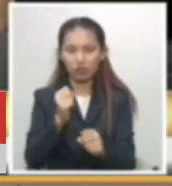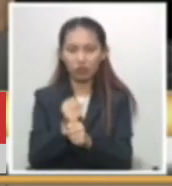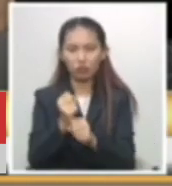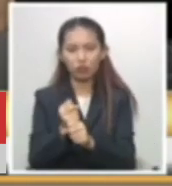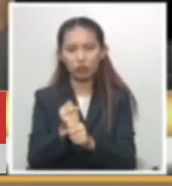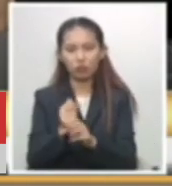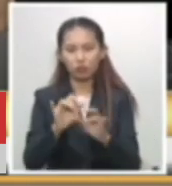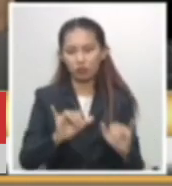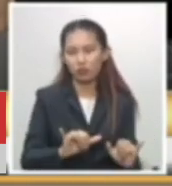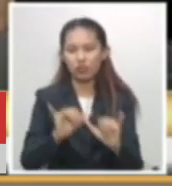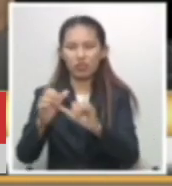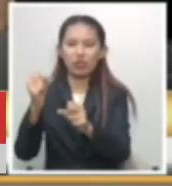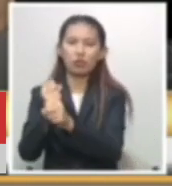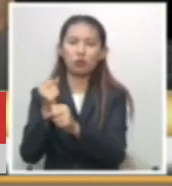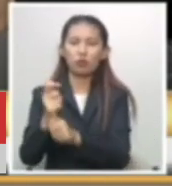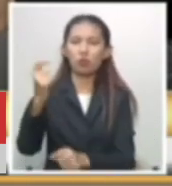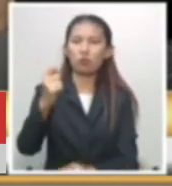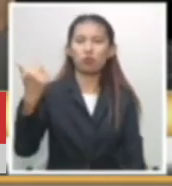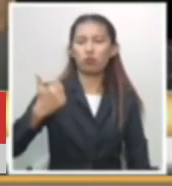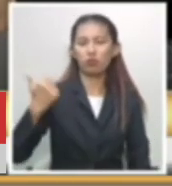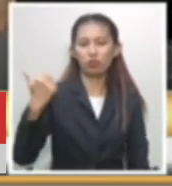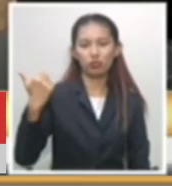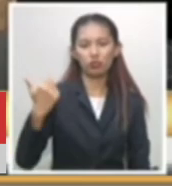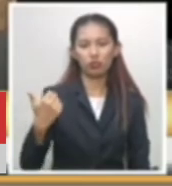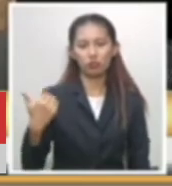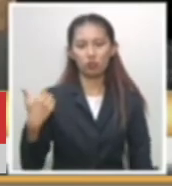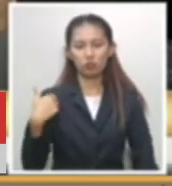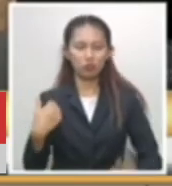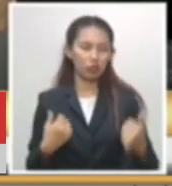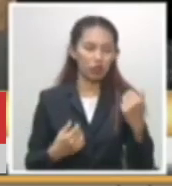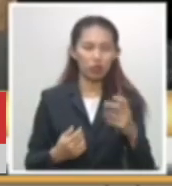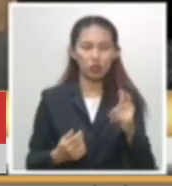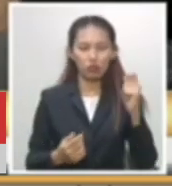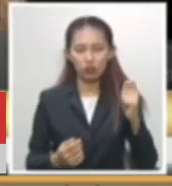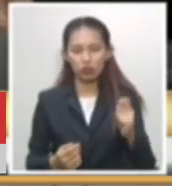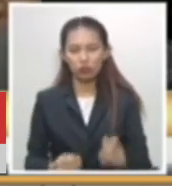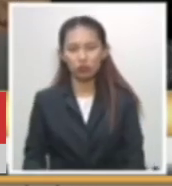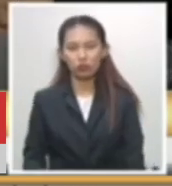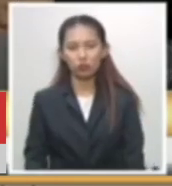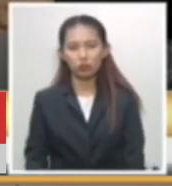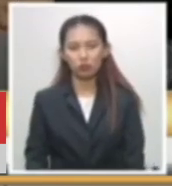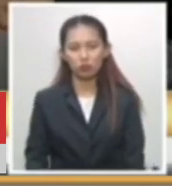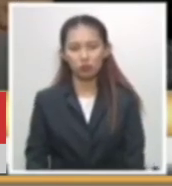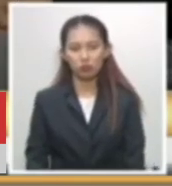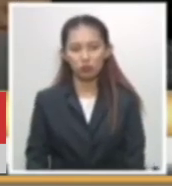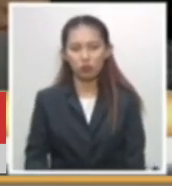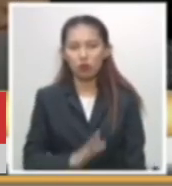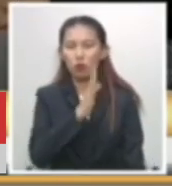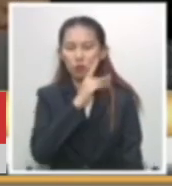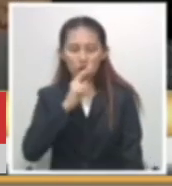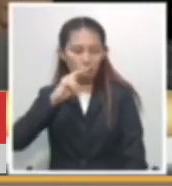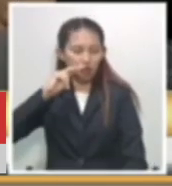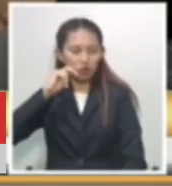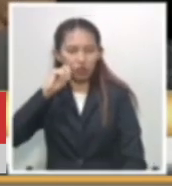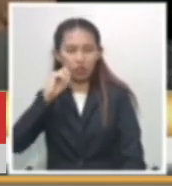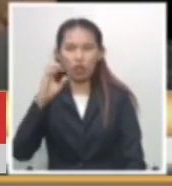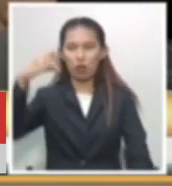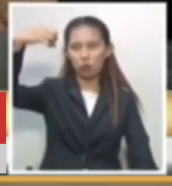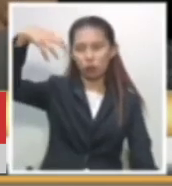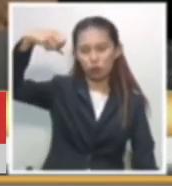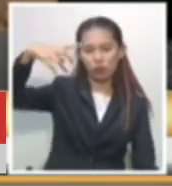พ็ญไปซ้ายแล้วไปขวาแล้วนะครับประปาสาธารณูปโภคไฟฟ้